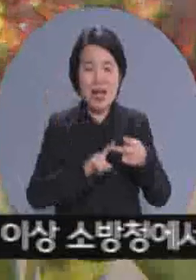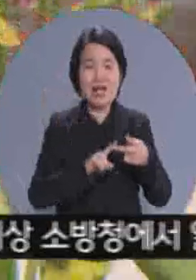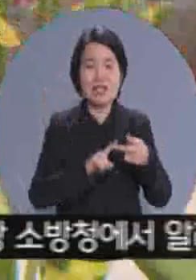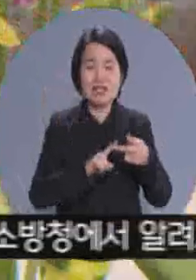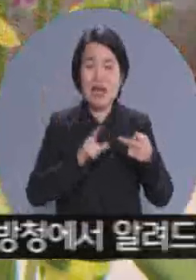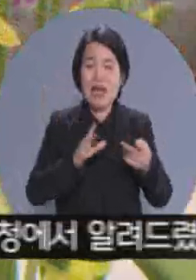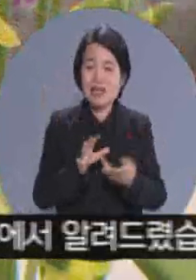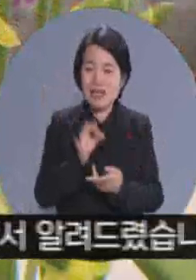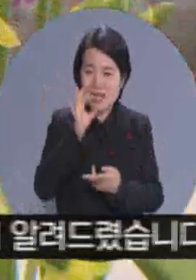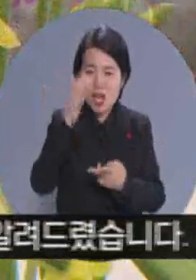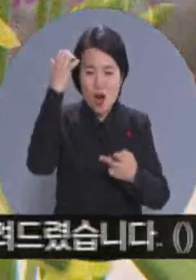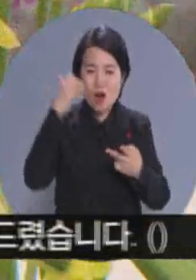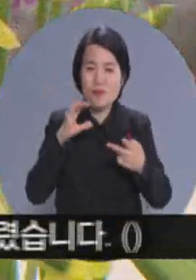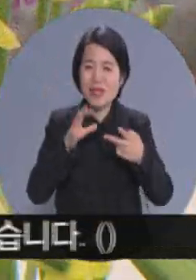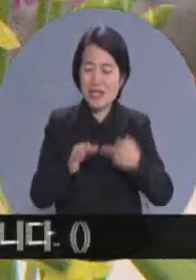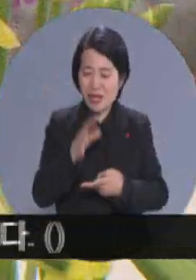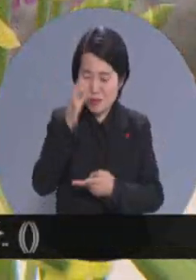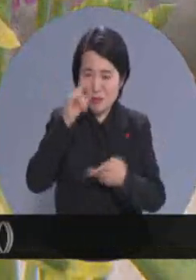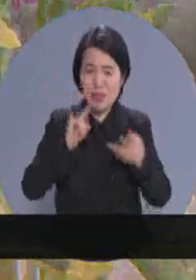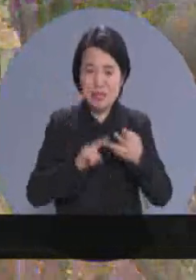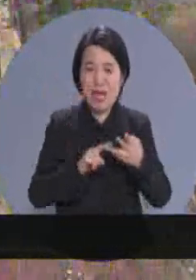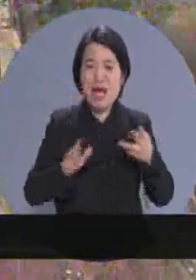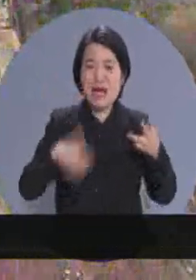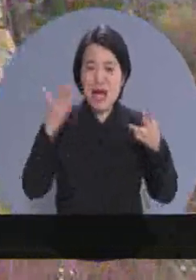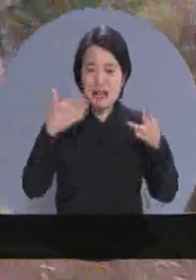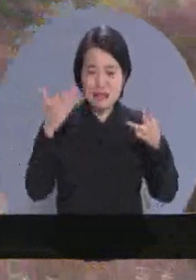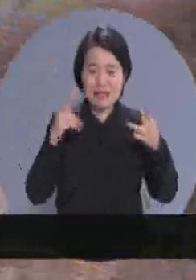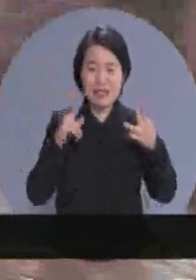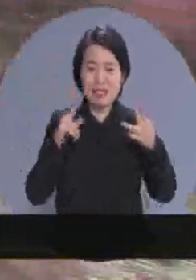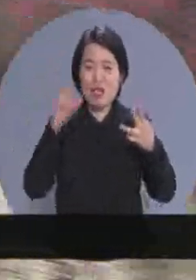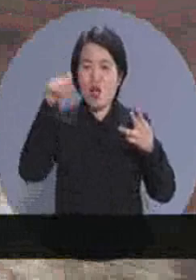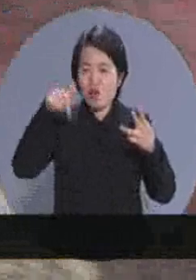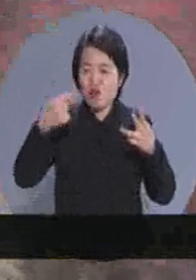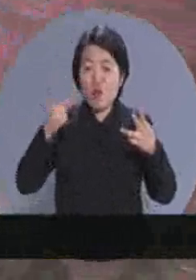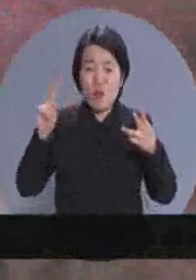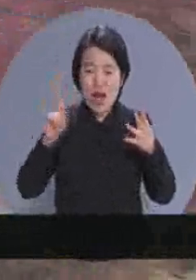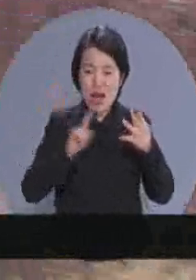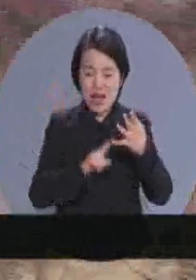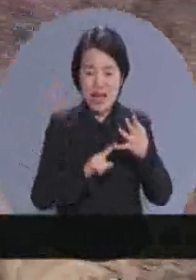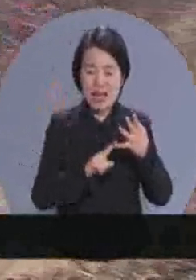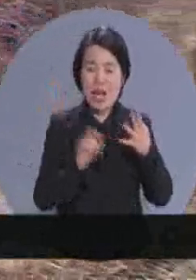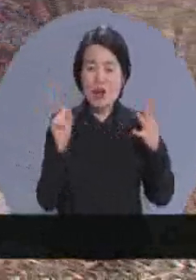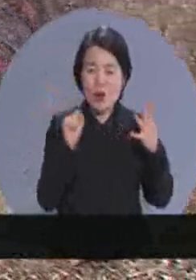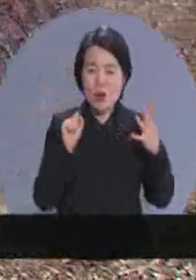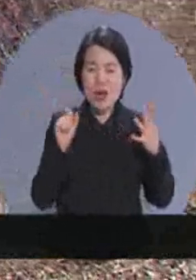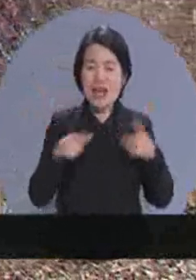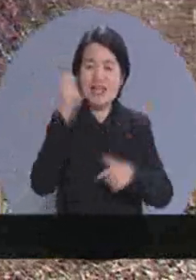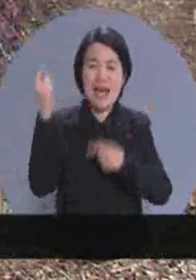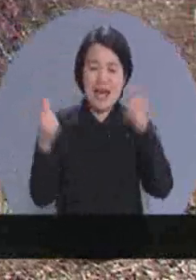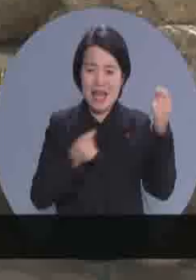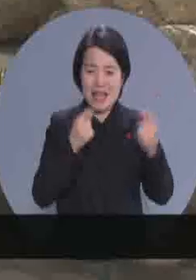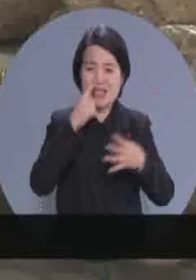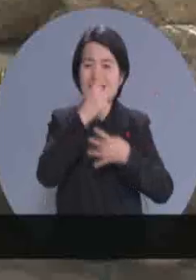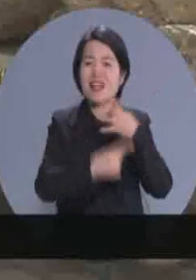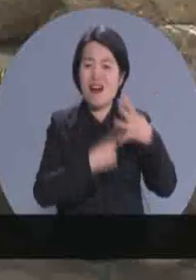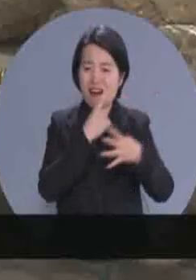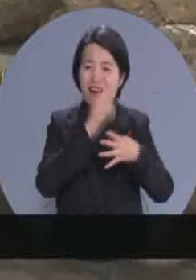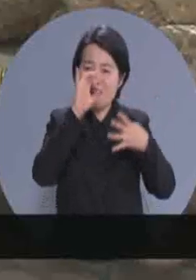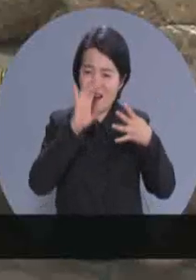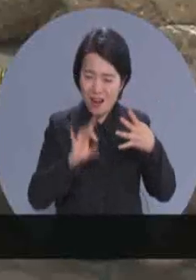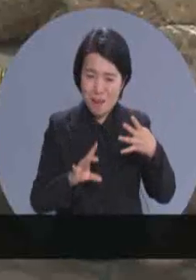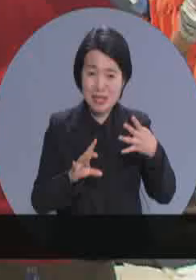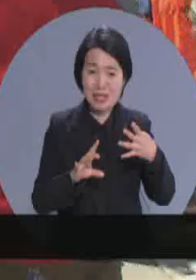겨울에 난을 연해 사군자를 테마로 하는 연중 축제로 발전시킬 계획입니다이를 위해 담양